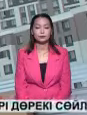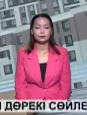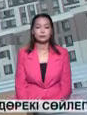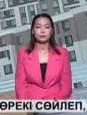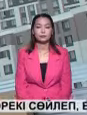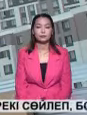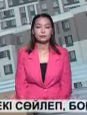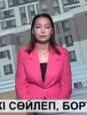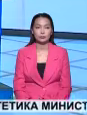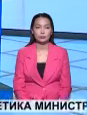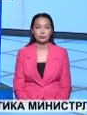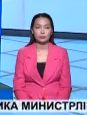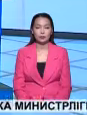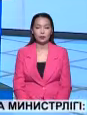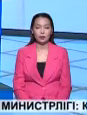Таймс.